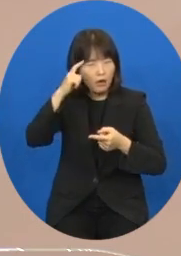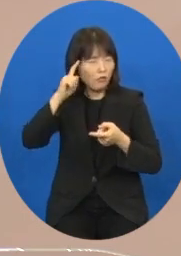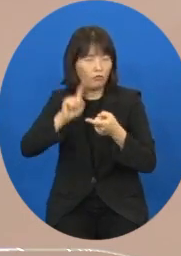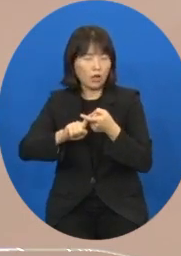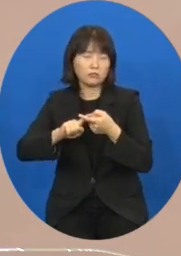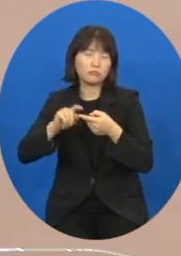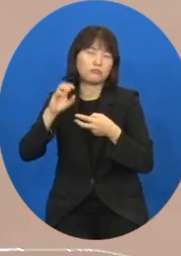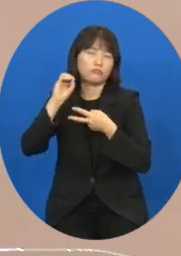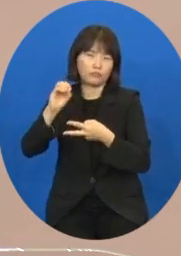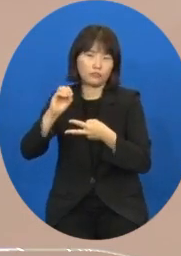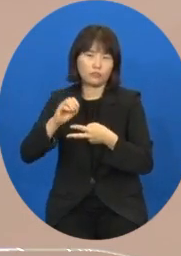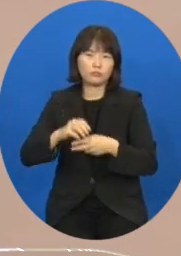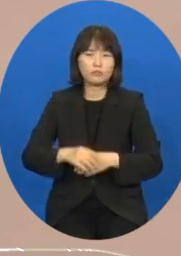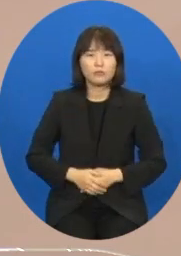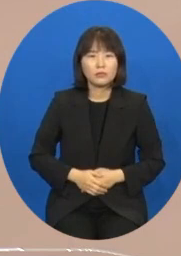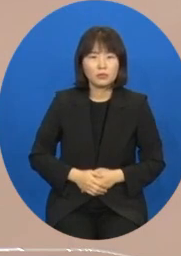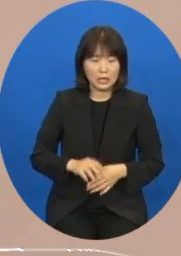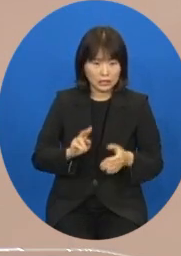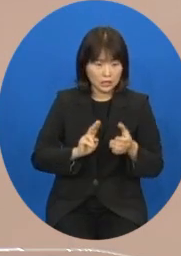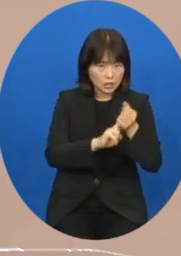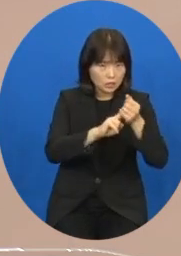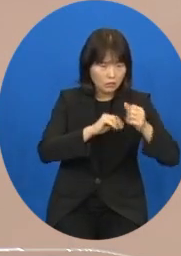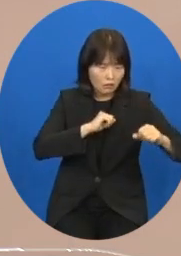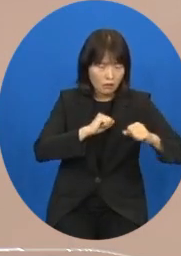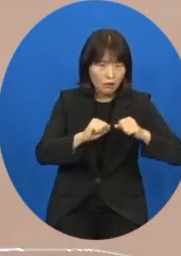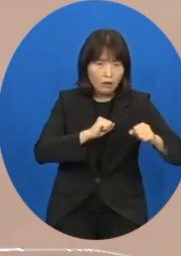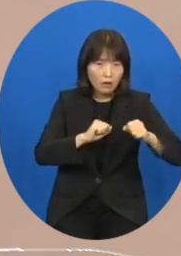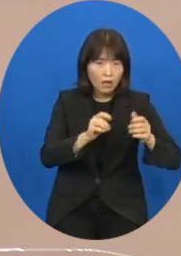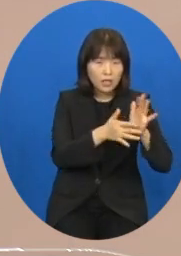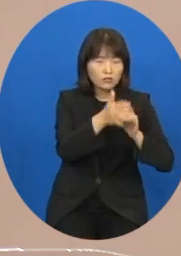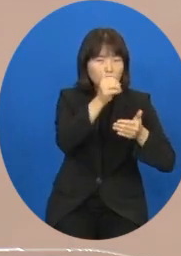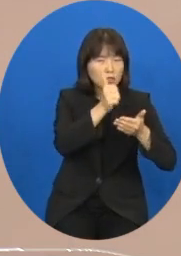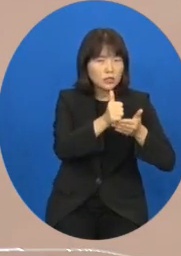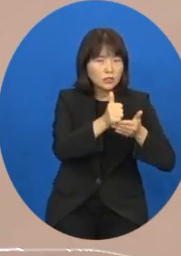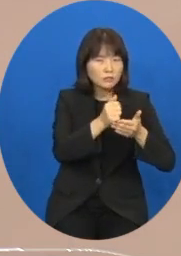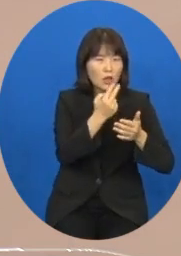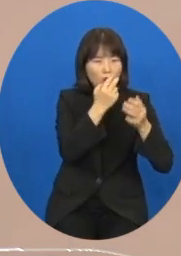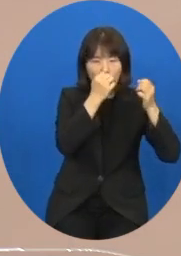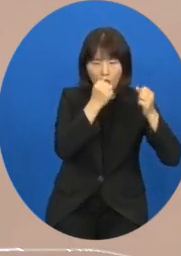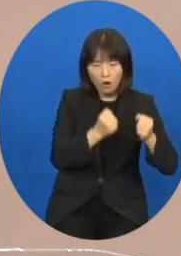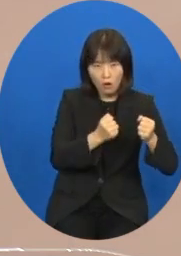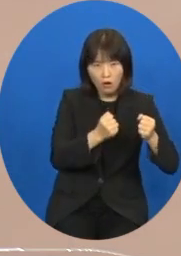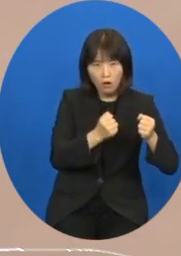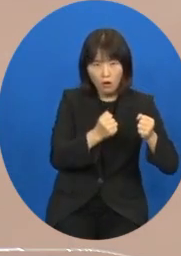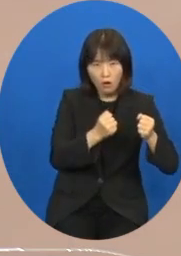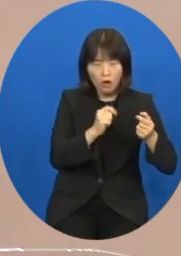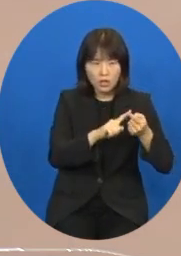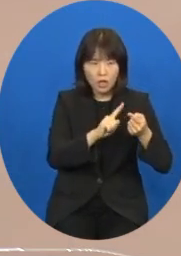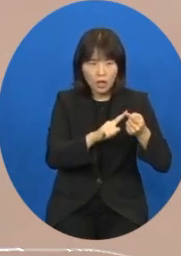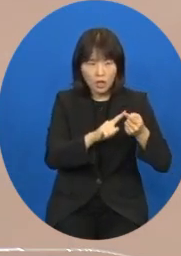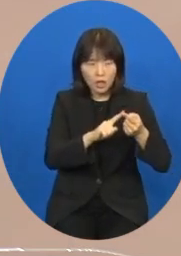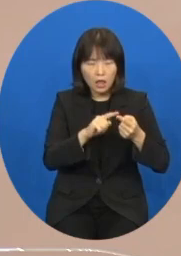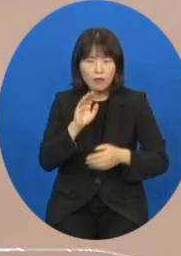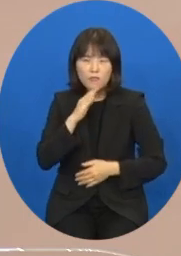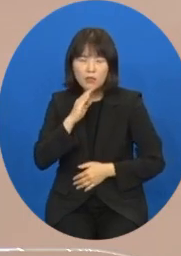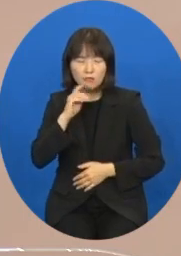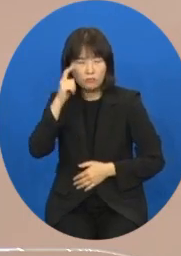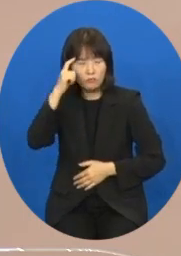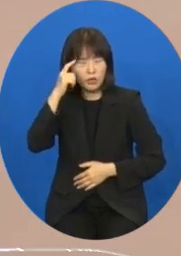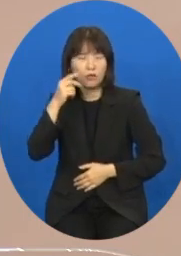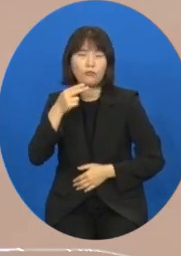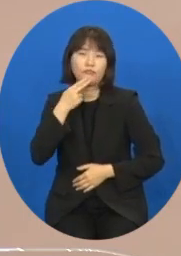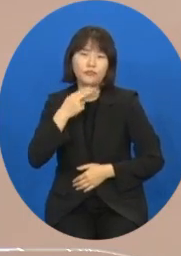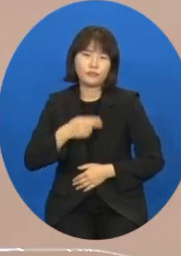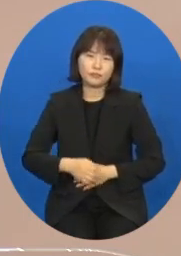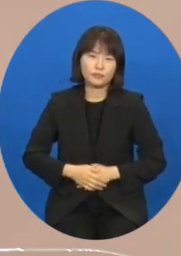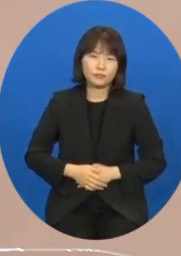없었습니다. 또 기적을 행하실 수 있는 예수님이 계시다는 존재에 대해서도 빌립은 아무 생각이 없었어요.